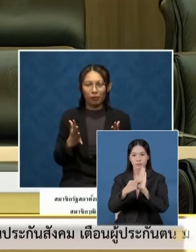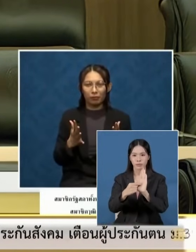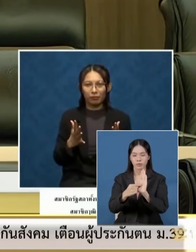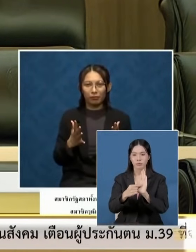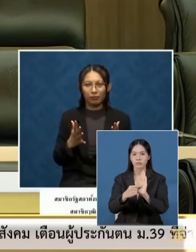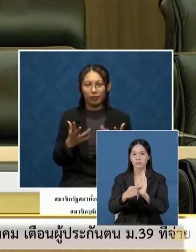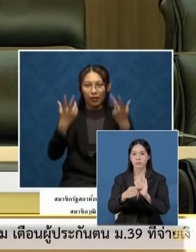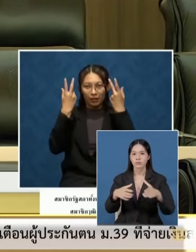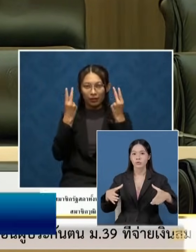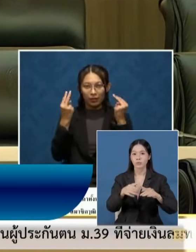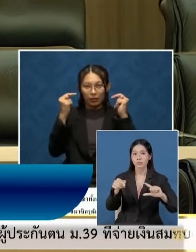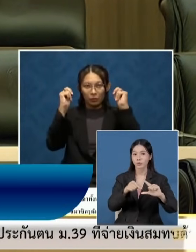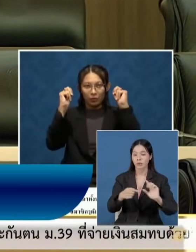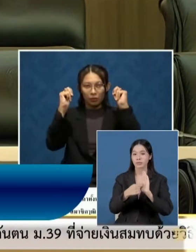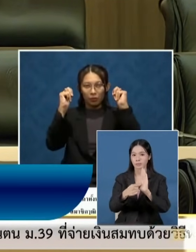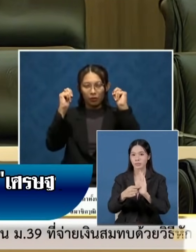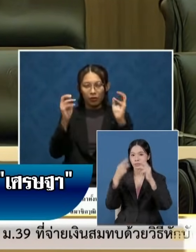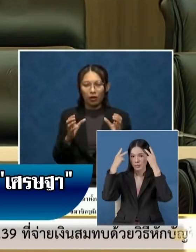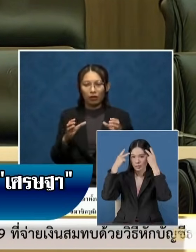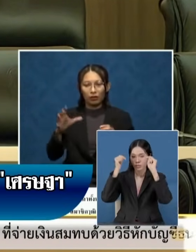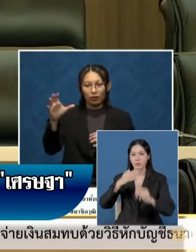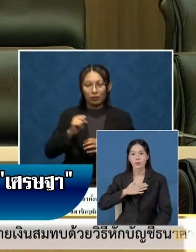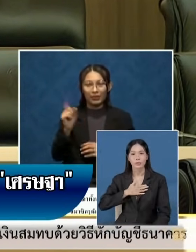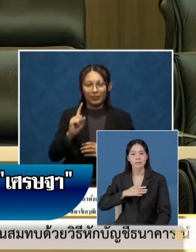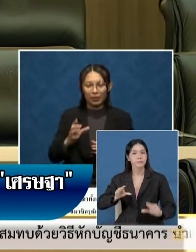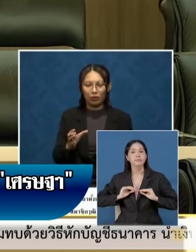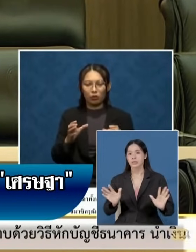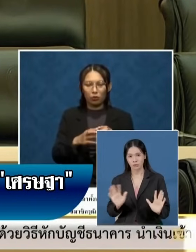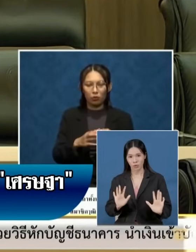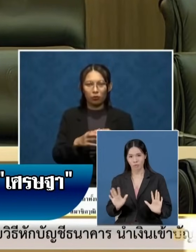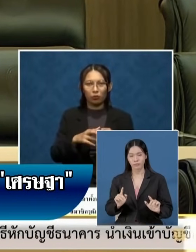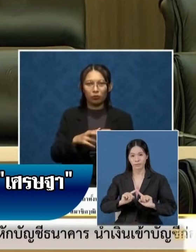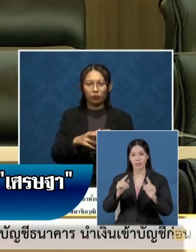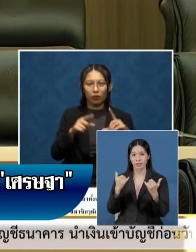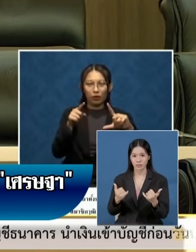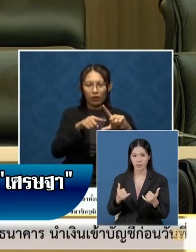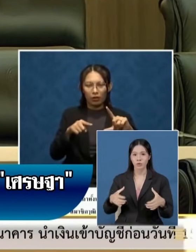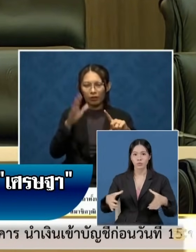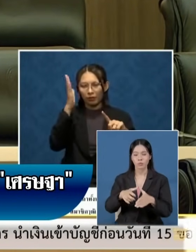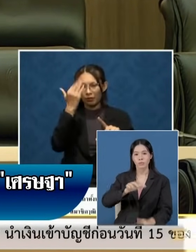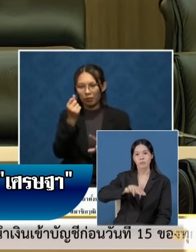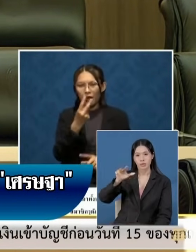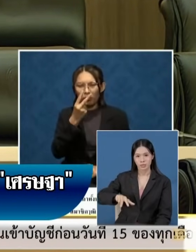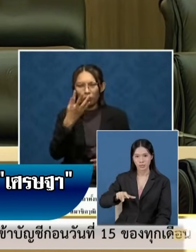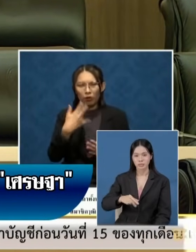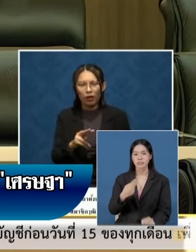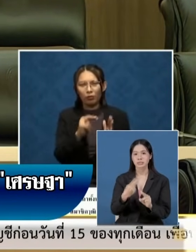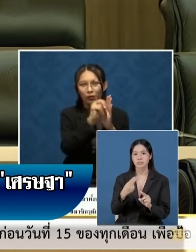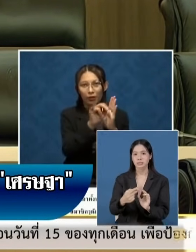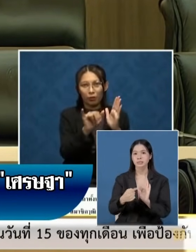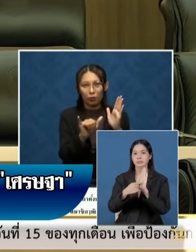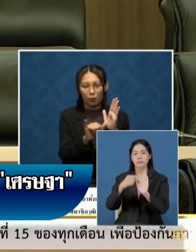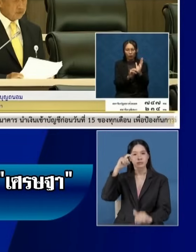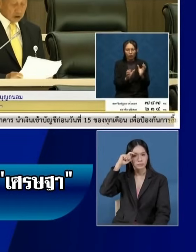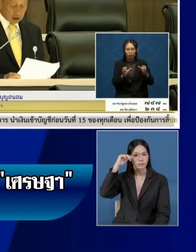ของพรรคก้าวไกลนั้นเป็นนายกรัฐมนตรีตัวเองเนี่ยก็ไม่ได้เห็นชอบนะคะแต่ว่าครั้งนี้ค่ะพรรคเพื่อไทยเป็นแกนนำเสนอชื่อนายเศรษฐาน